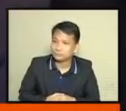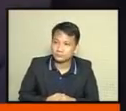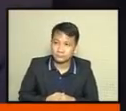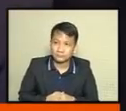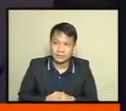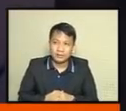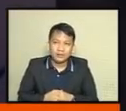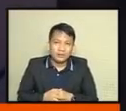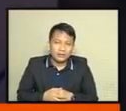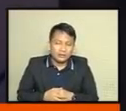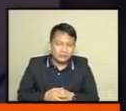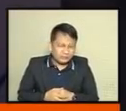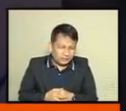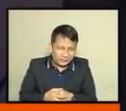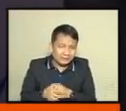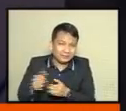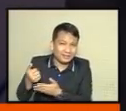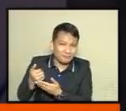Tulungan niyo po.